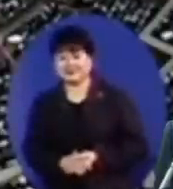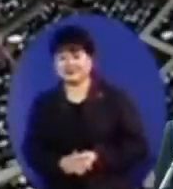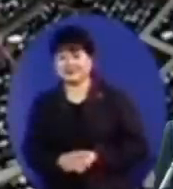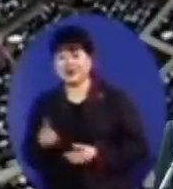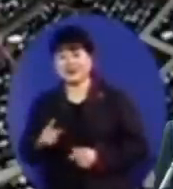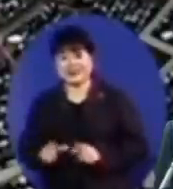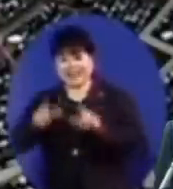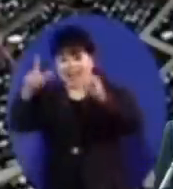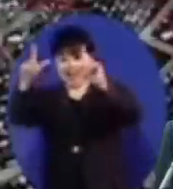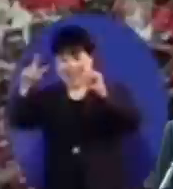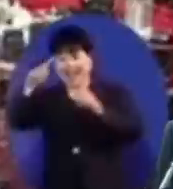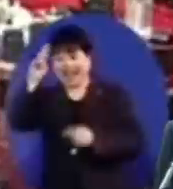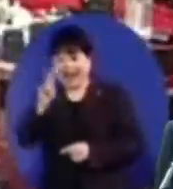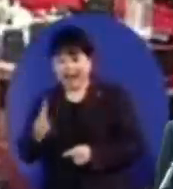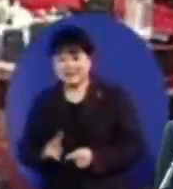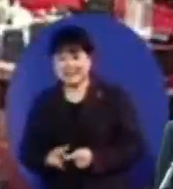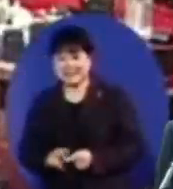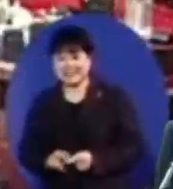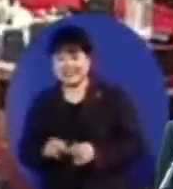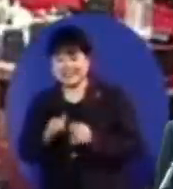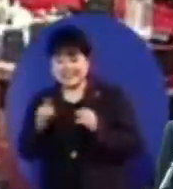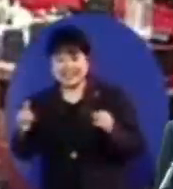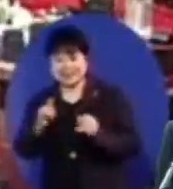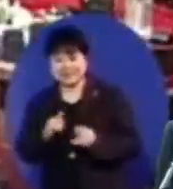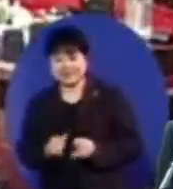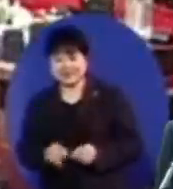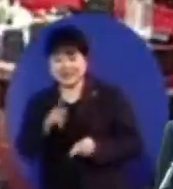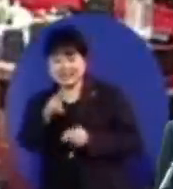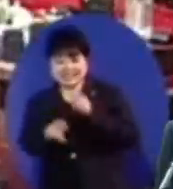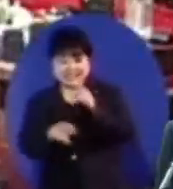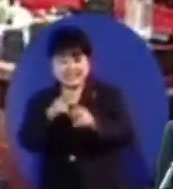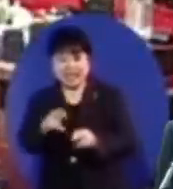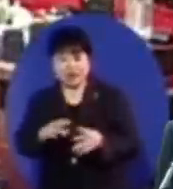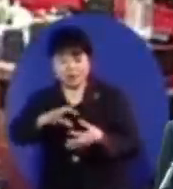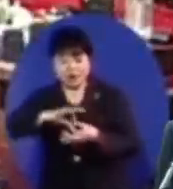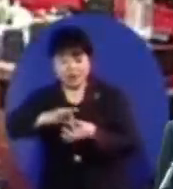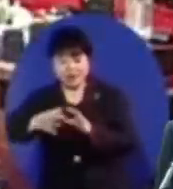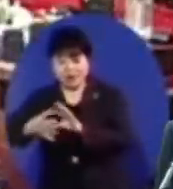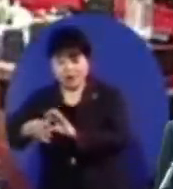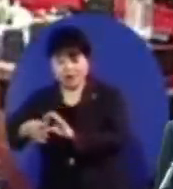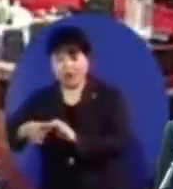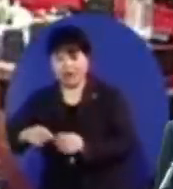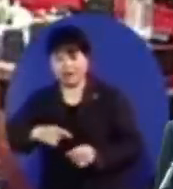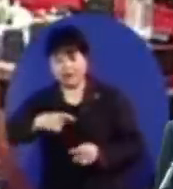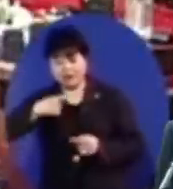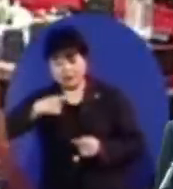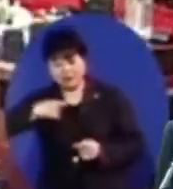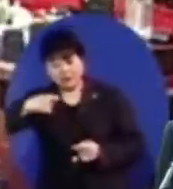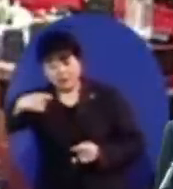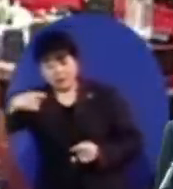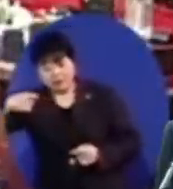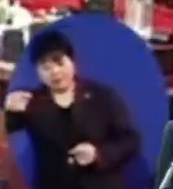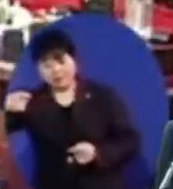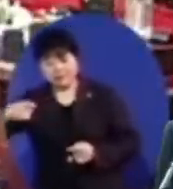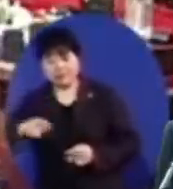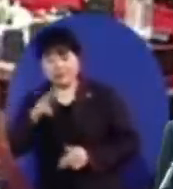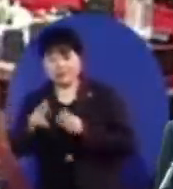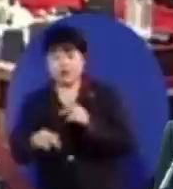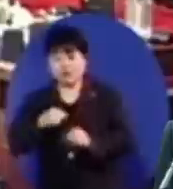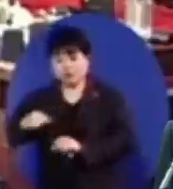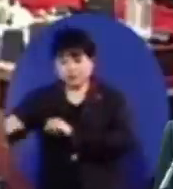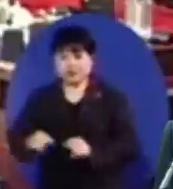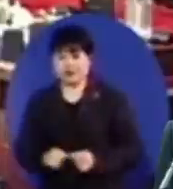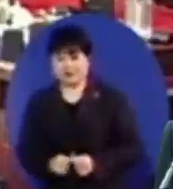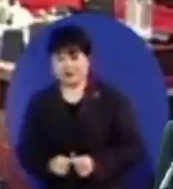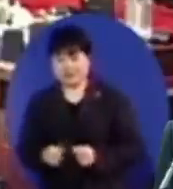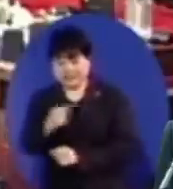어떤 날 기관차가 오면은 기관차에 척척척척 연결하면은 기관차가 움직이면 화차가 다 끌려가요. 그 무거운